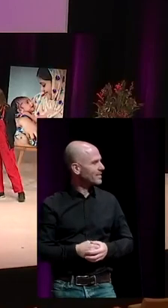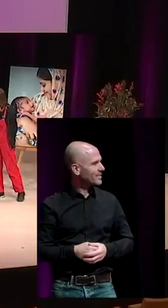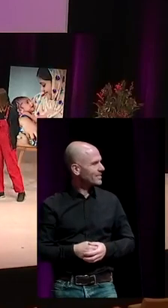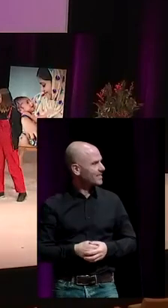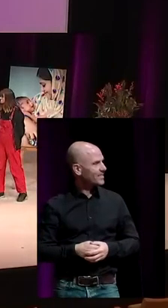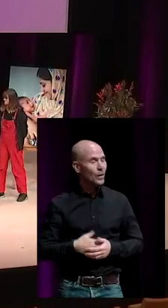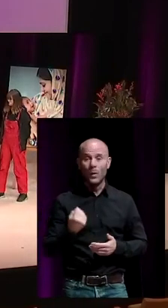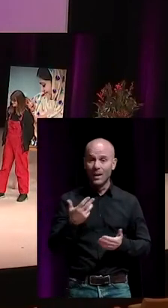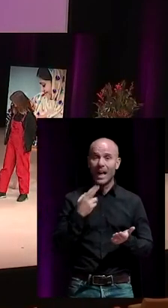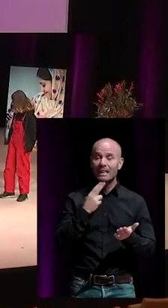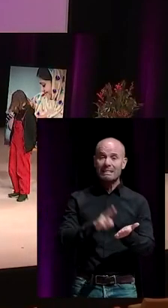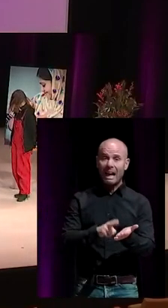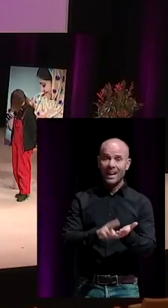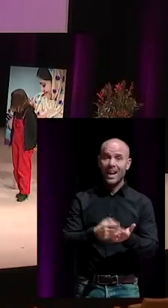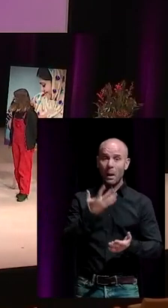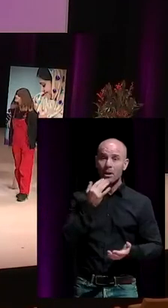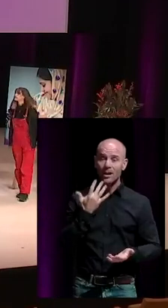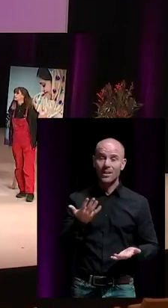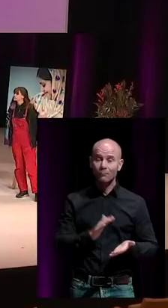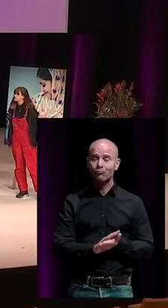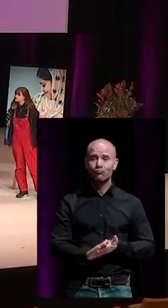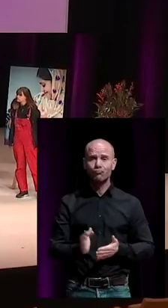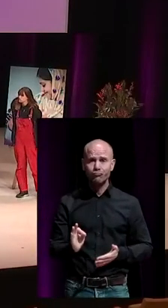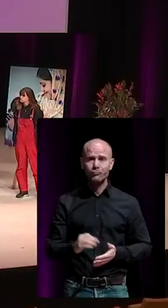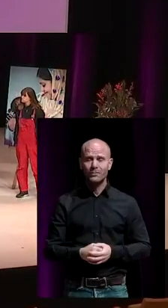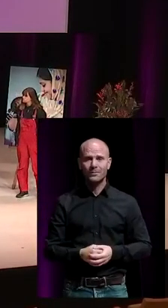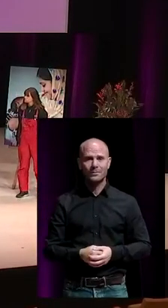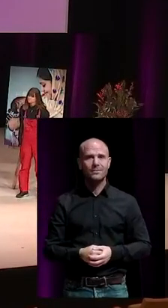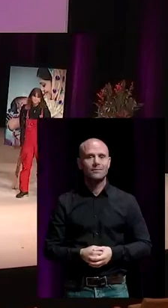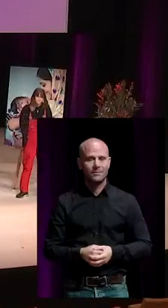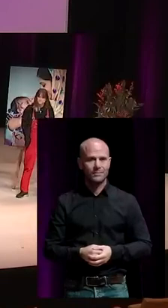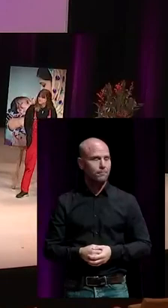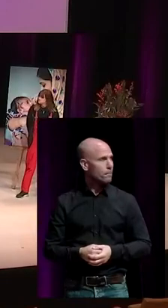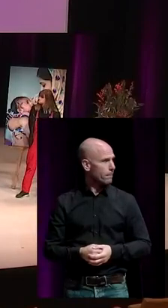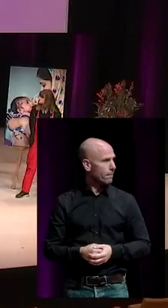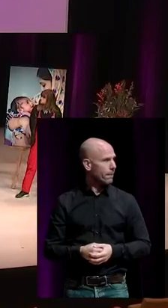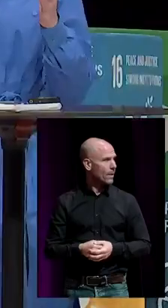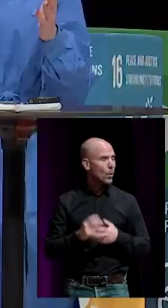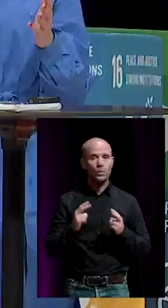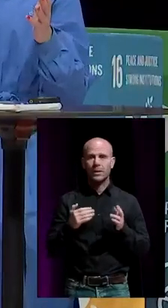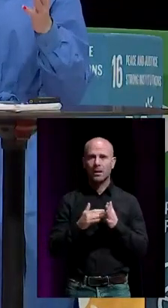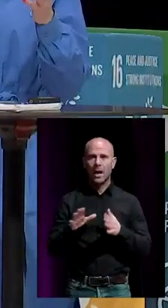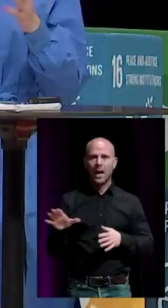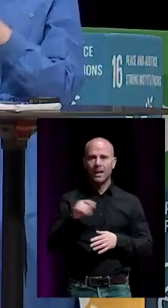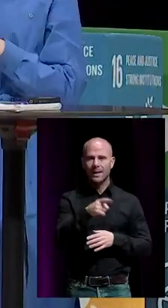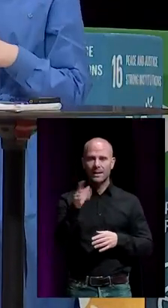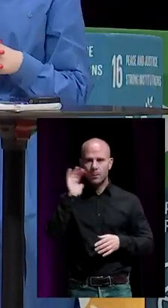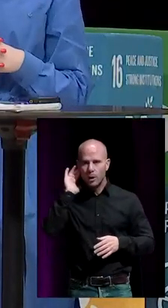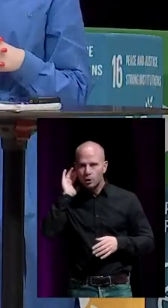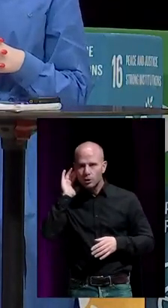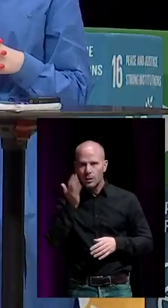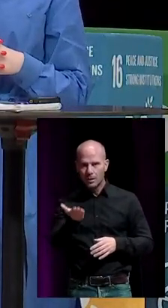vilka sanna ord. Och verkligen till er som lyssnar här,